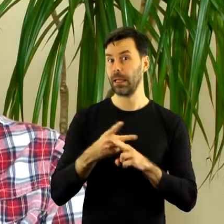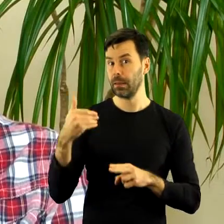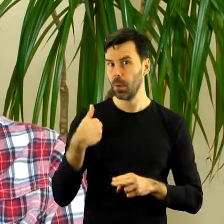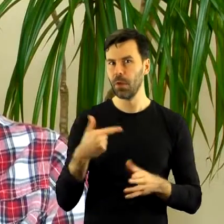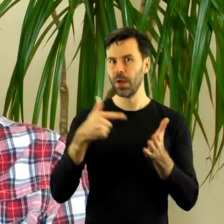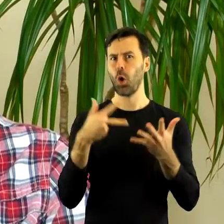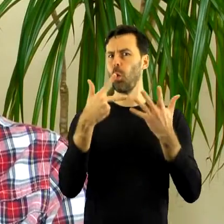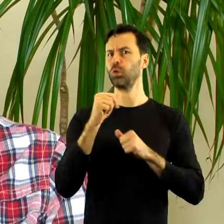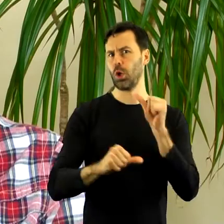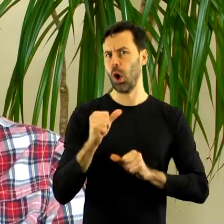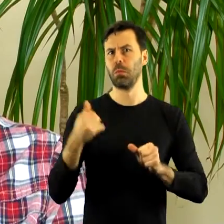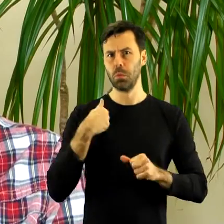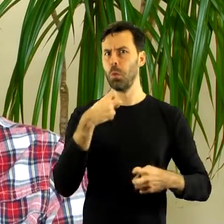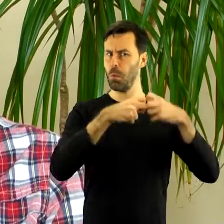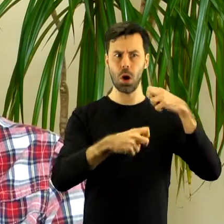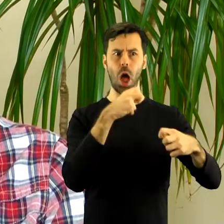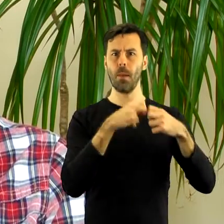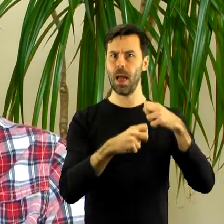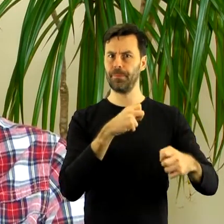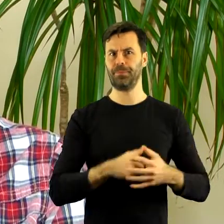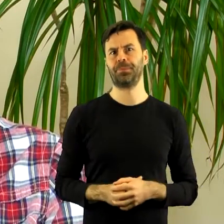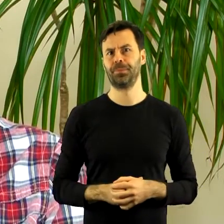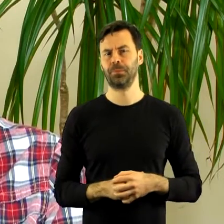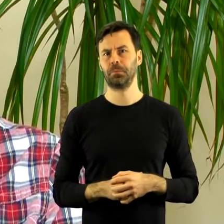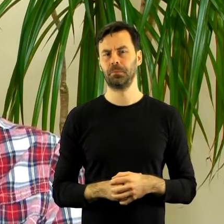Zaczęło się od 2008 roku, wystąpił